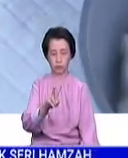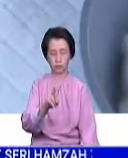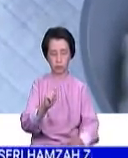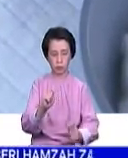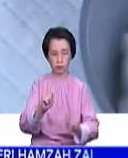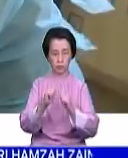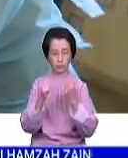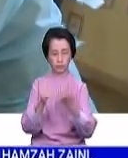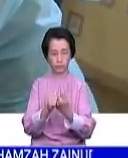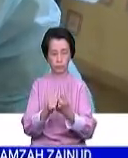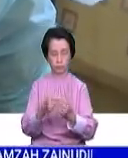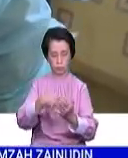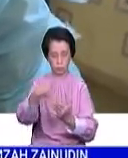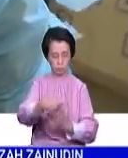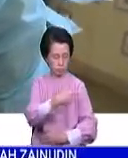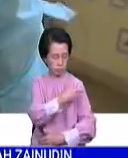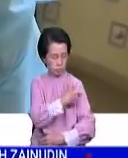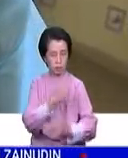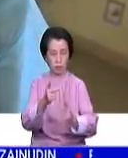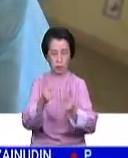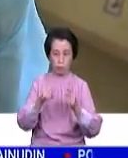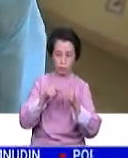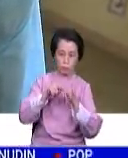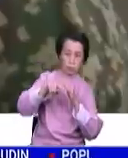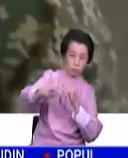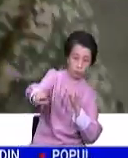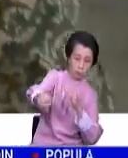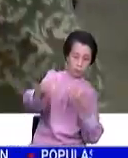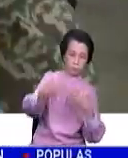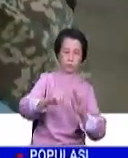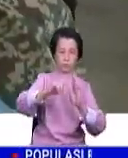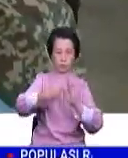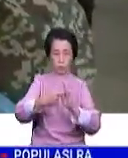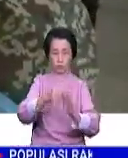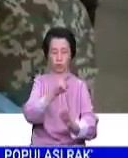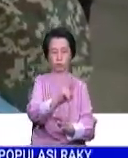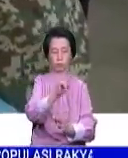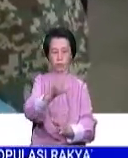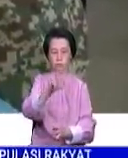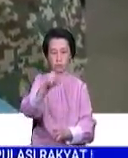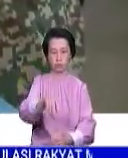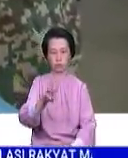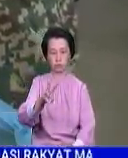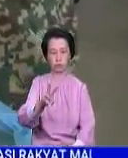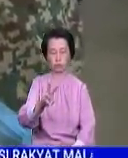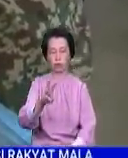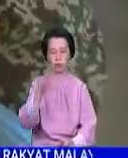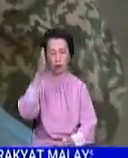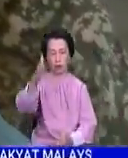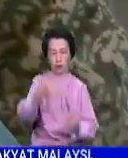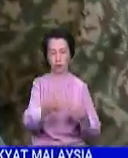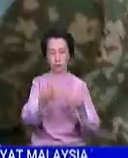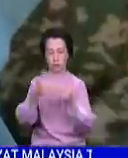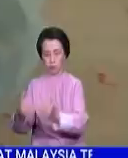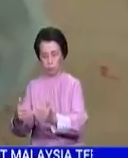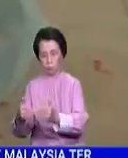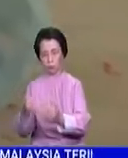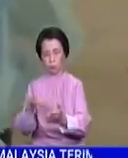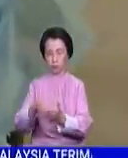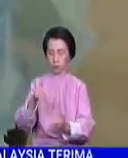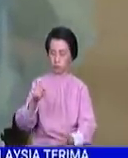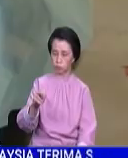program outreach vaksinasi ke kawasan pedalaman yang telah pun bermula pada 23 Jun di Long Pasir dan akan diteruskan ke daerah